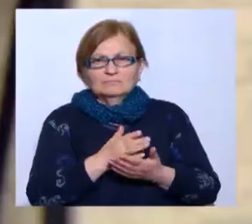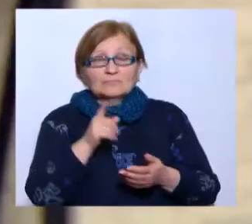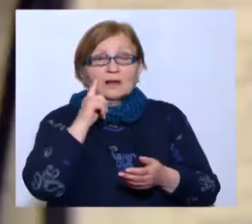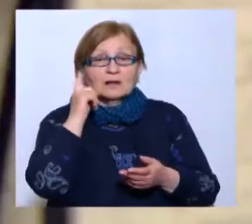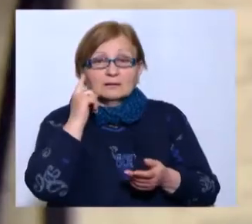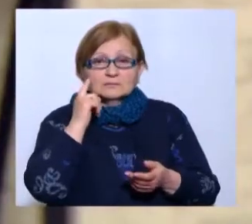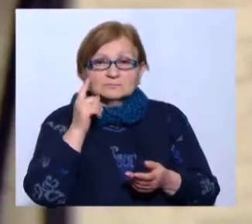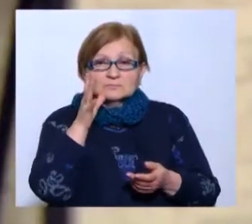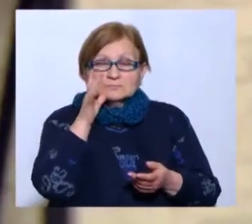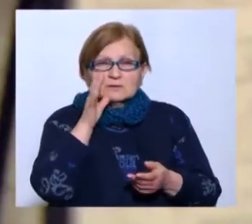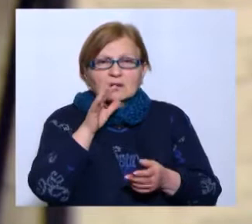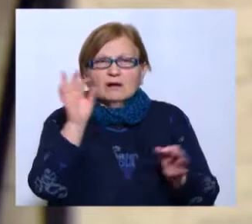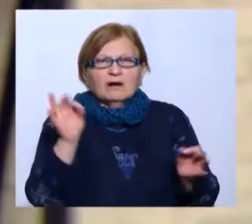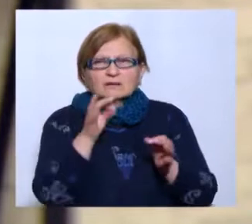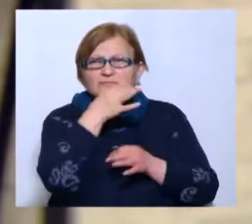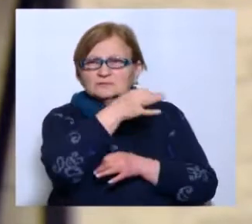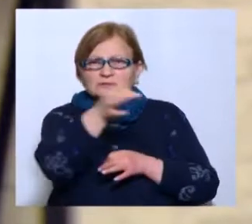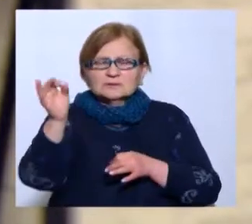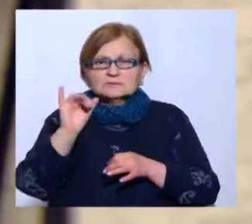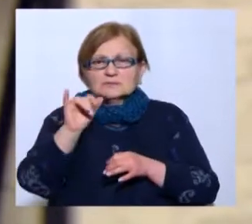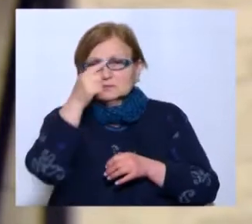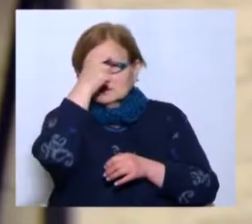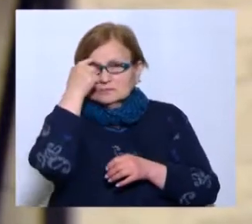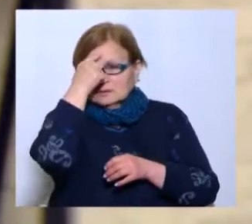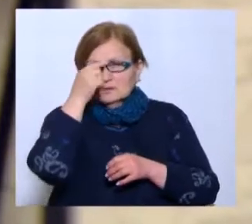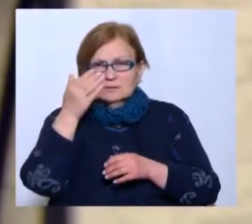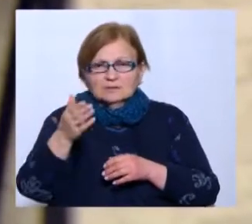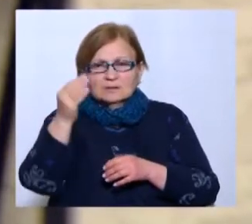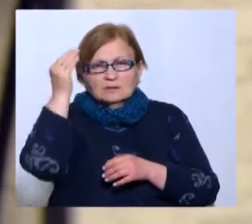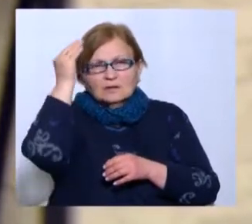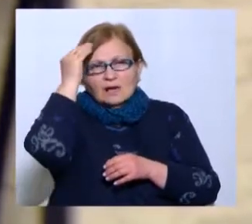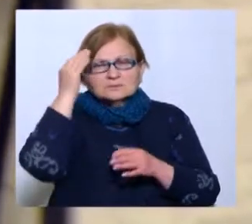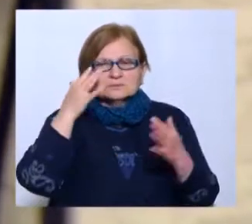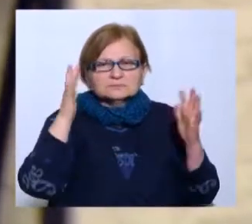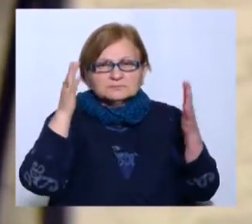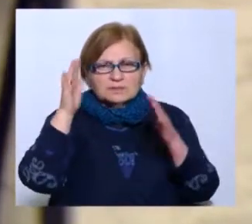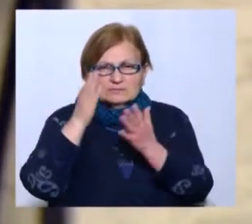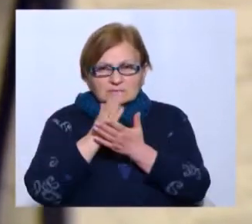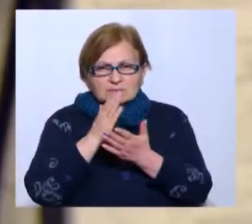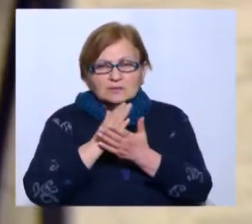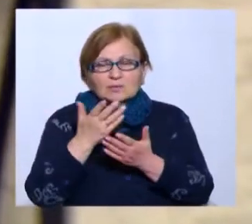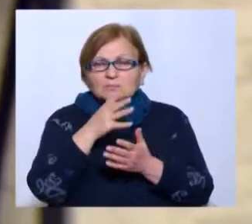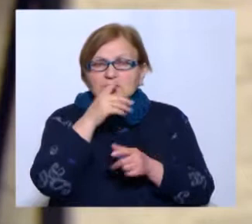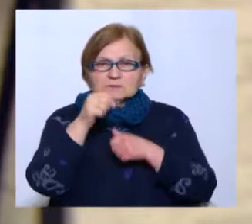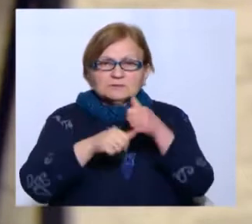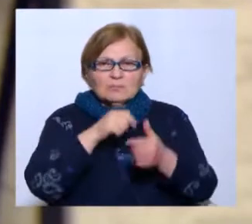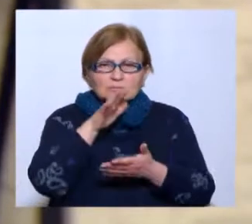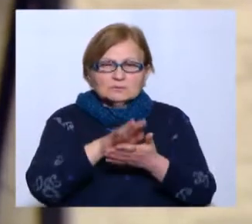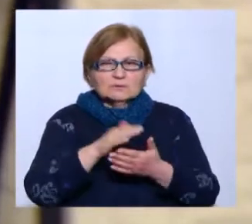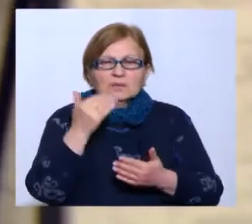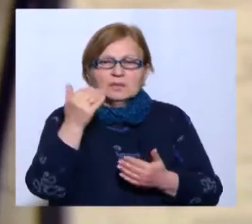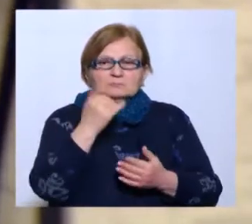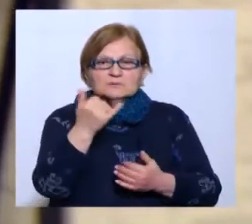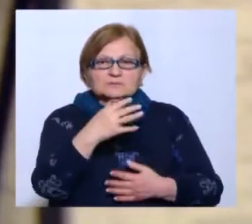ჭაბუკობისას არავისთვის გაუმჟღავნებია ის ბედისწერა, სადაც ანათებს აზრის ბრწყინვალება, რომელიც სამუდამოდ აღბეჭდილია მის